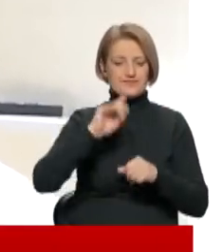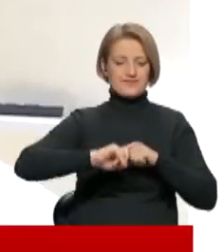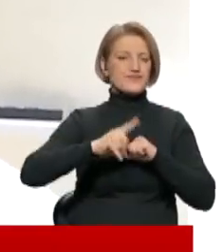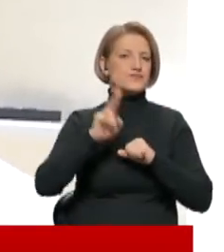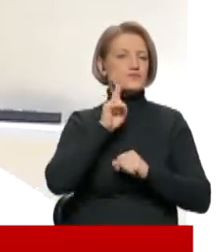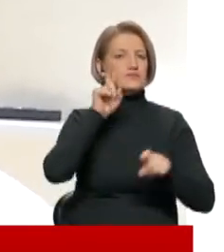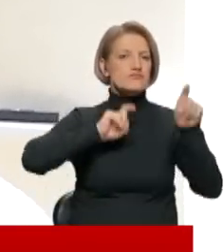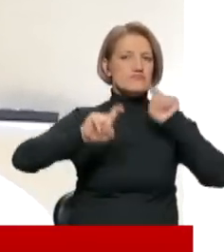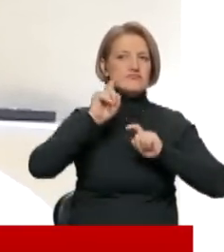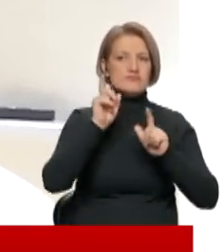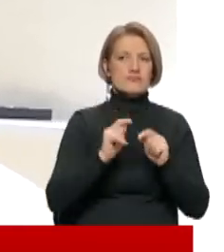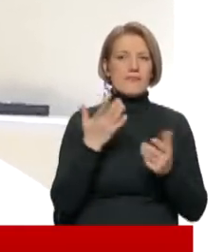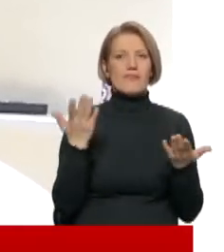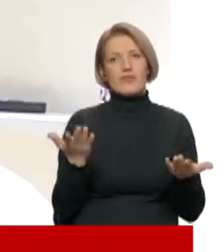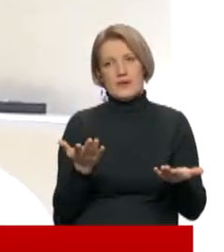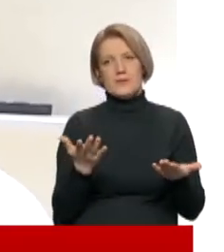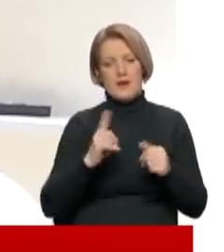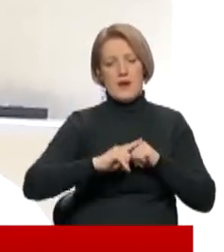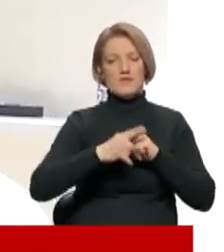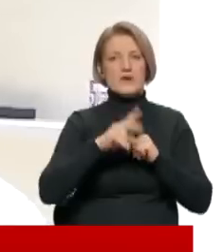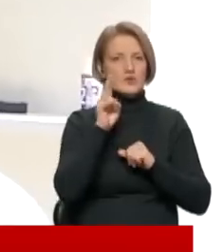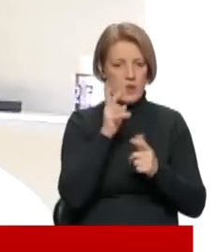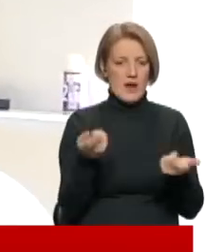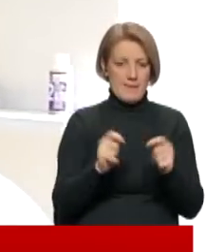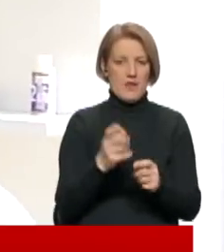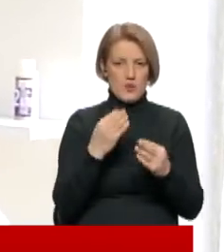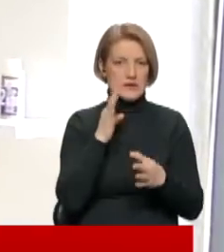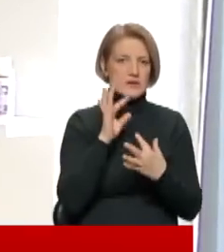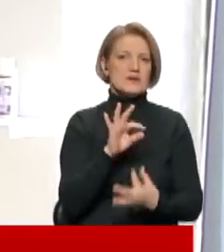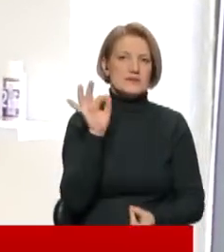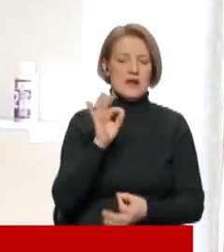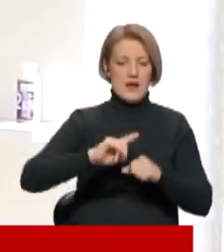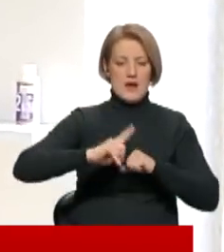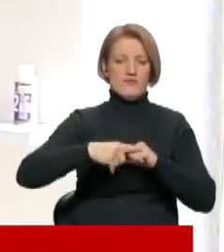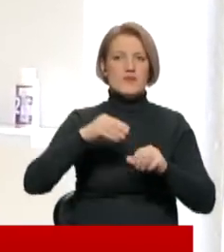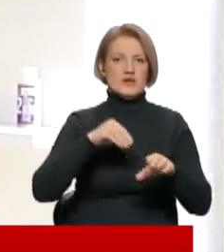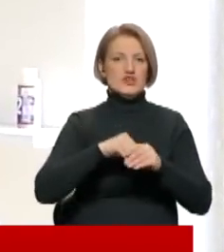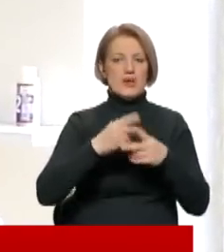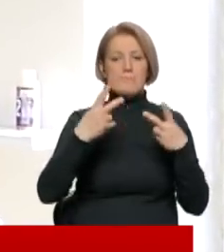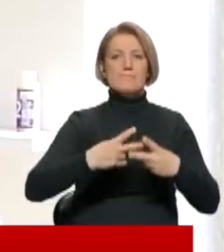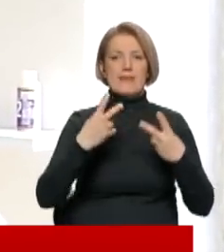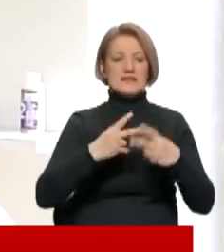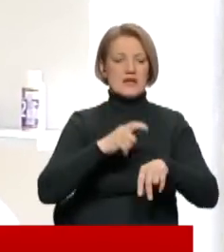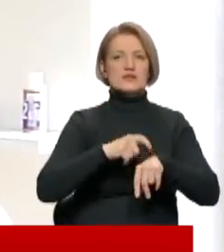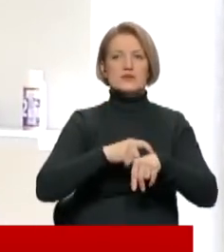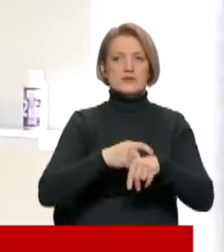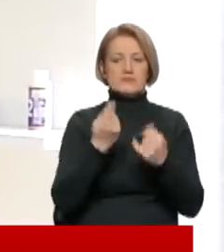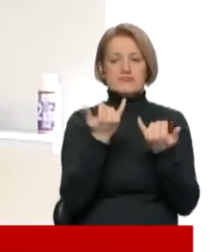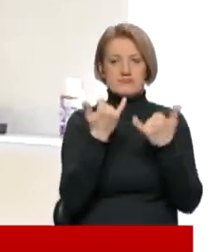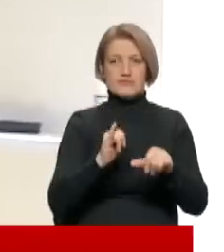olma ihtiyacı hissediyor Eğer ki hafta sonları kapalı olursa insanlar hafta içi mesai dış saatlerde